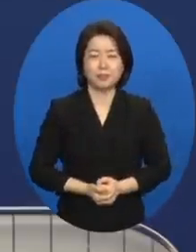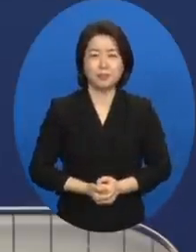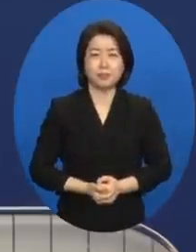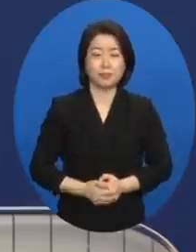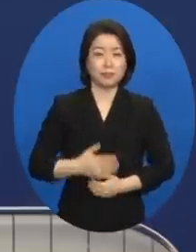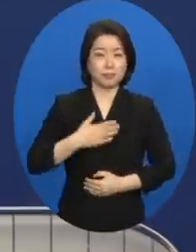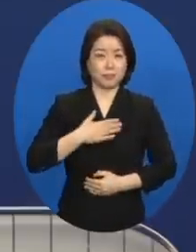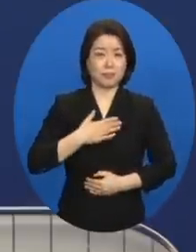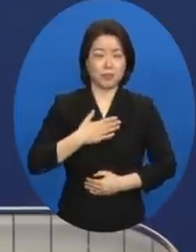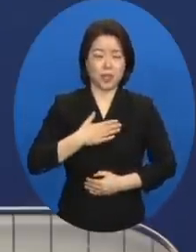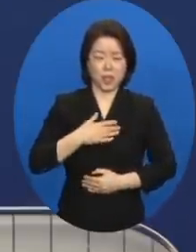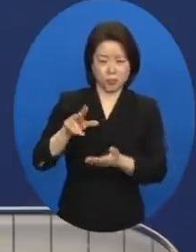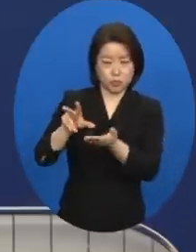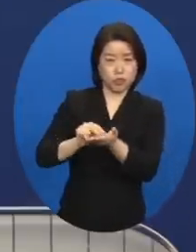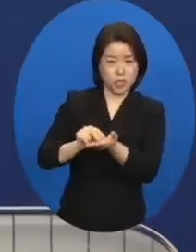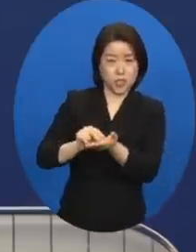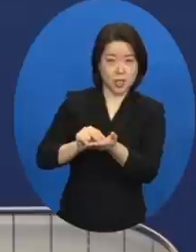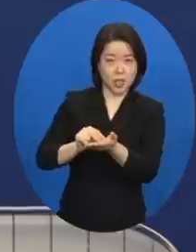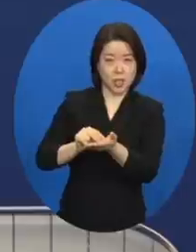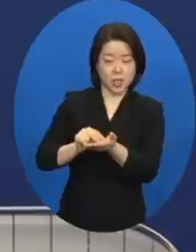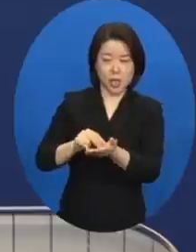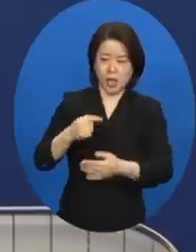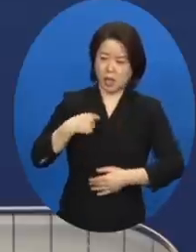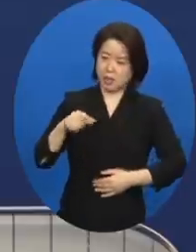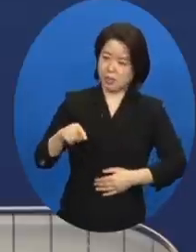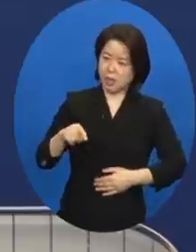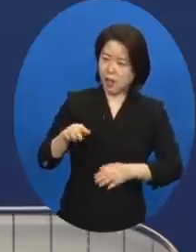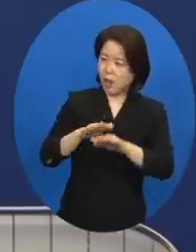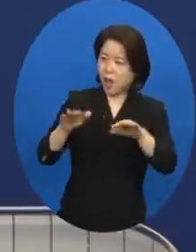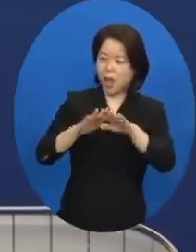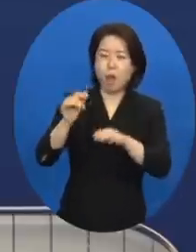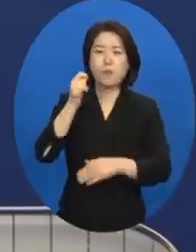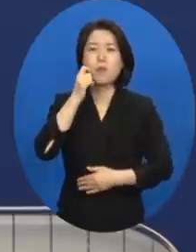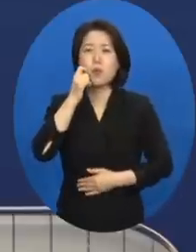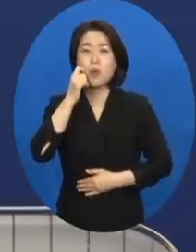내 문제가 내가 할 수 없을 때